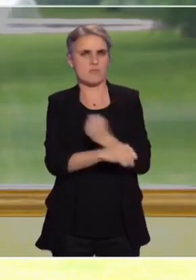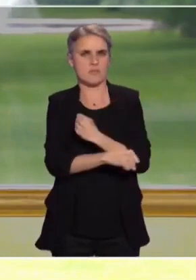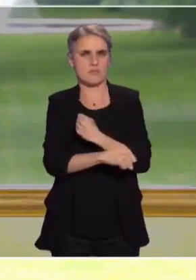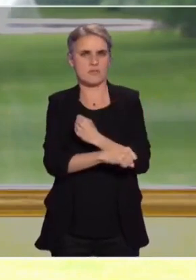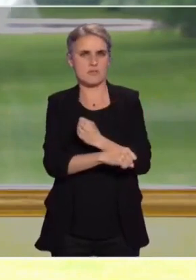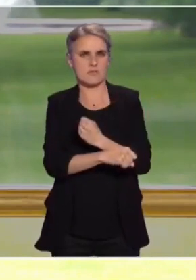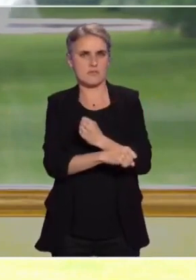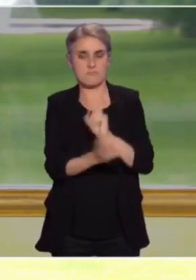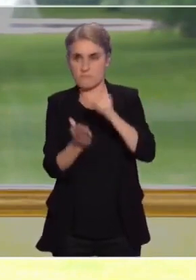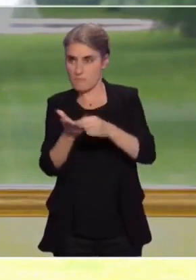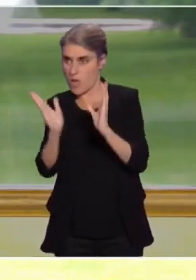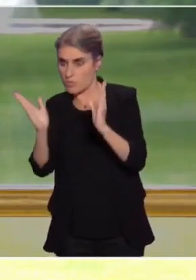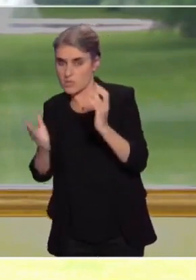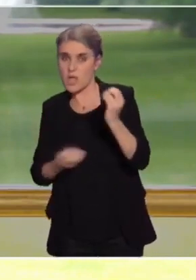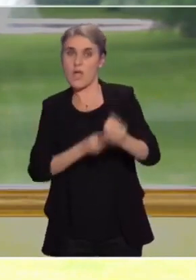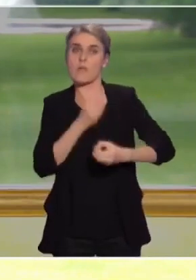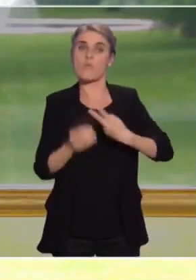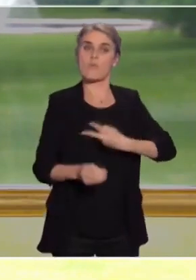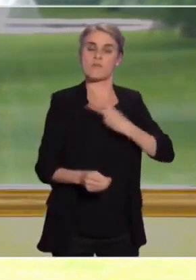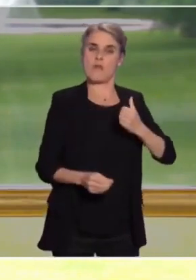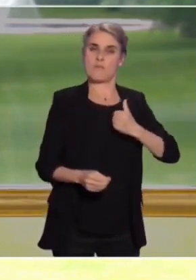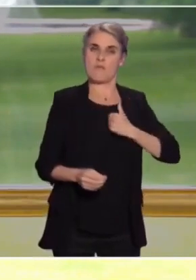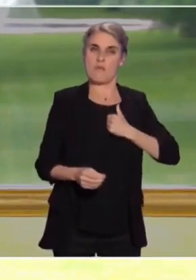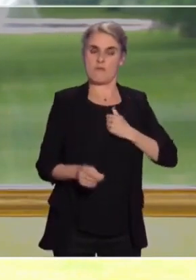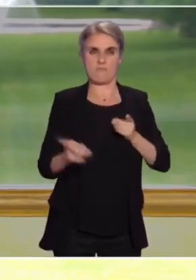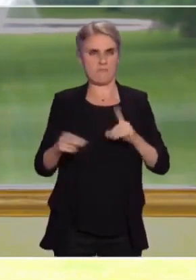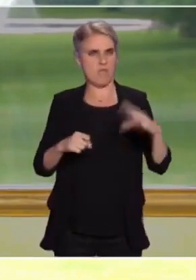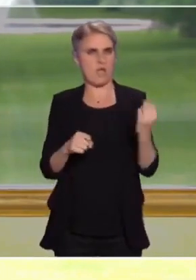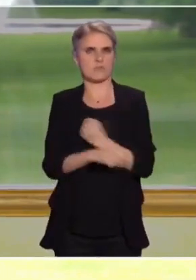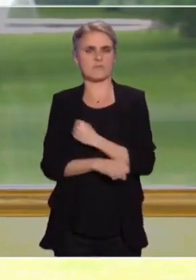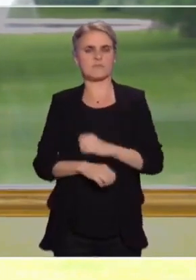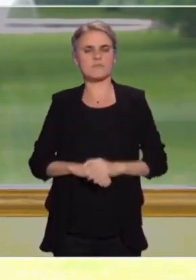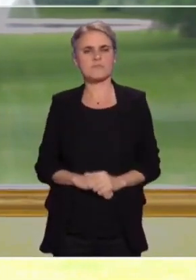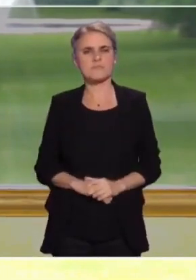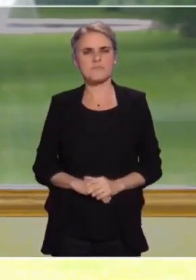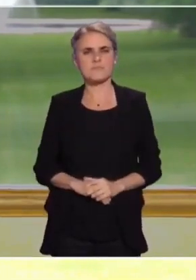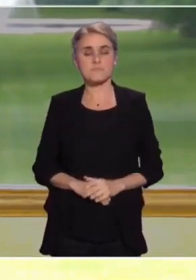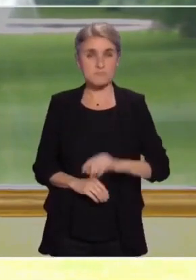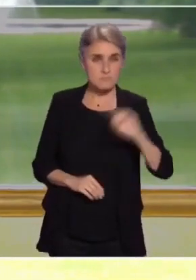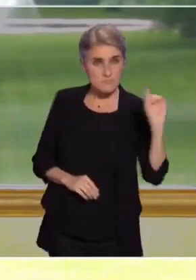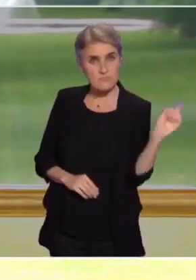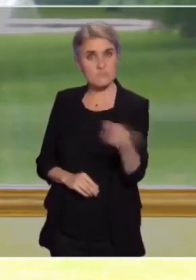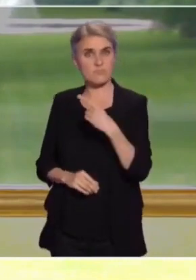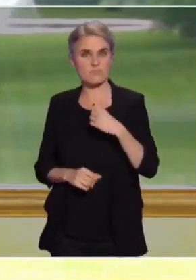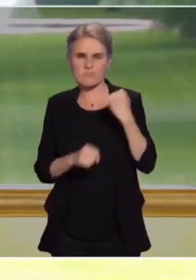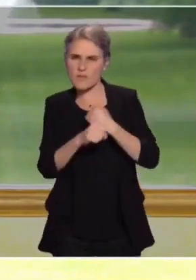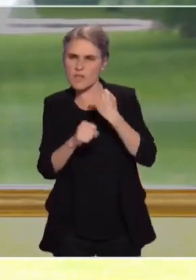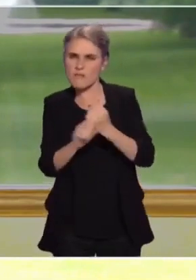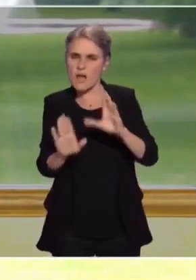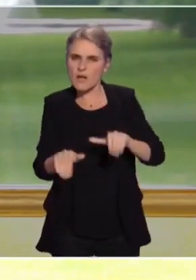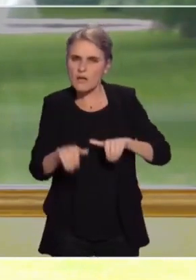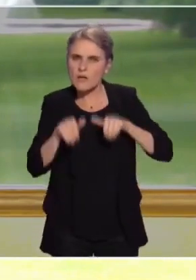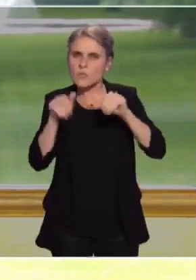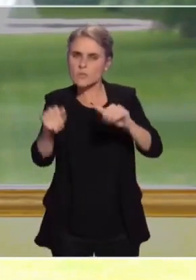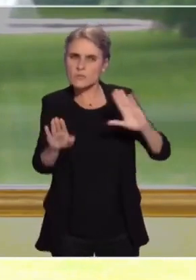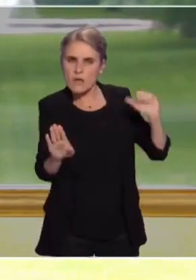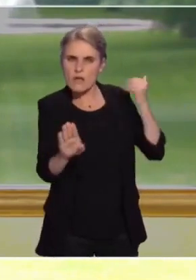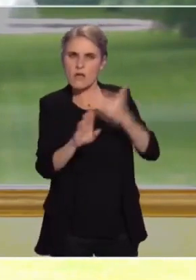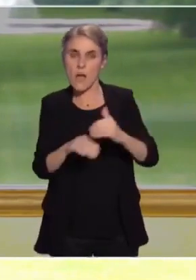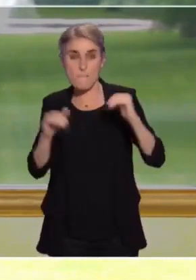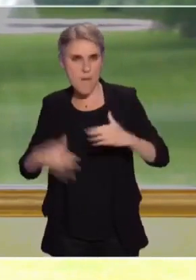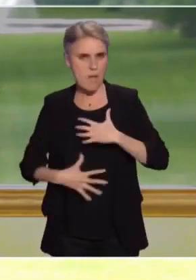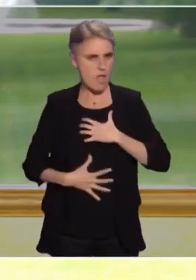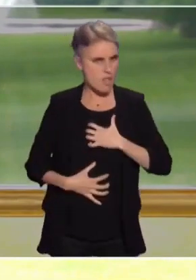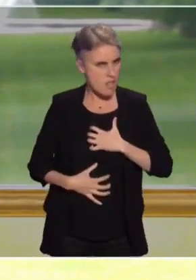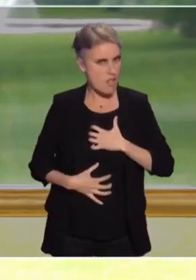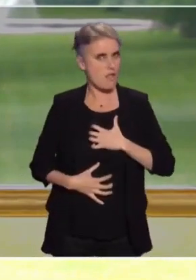l'hôpital ou dans la médecine de ville grâce à tous ceux qui parmi vous ont continué à travailler malgré l'